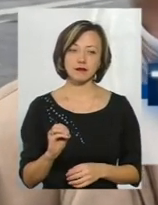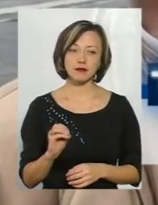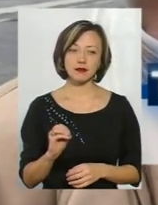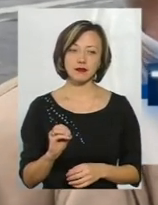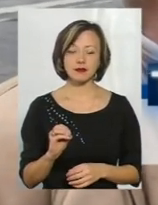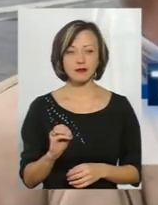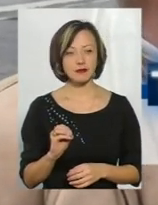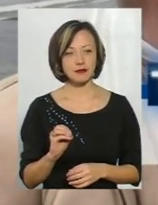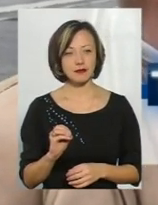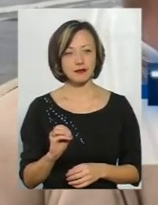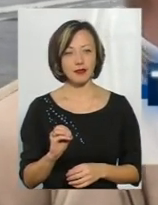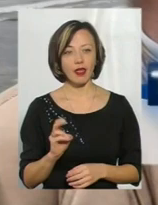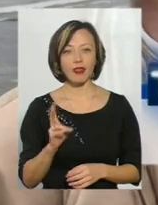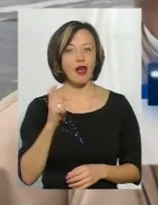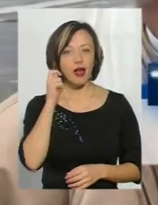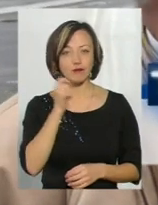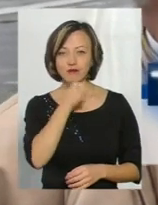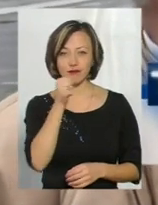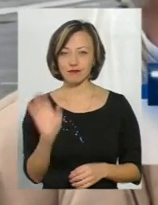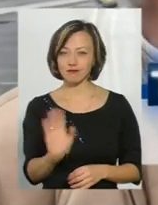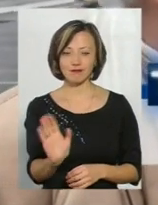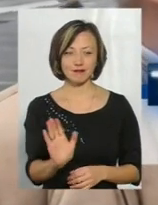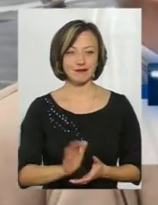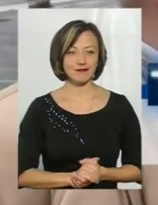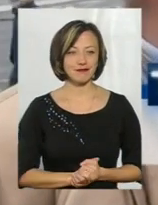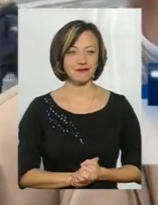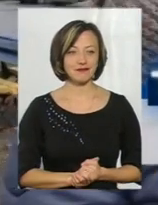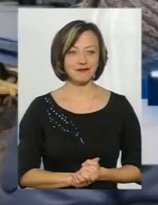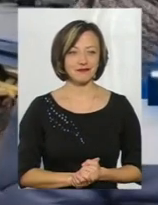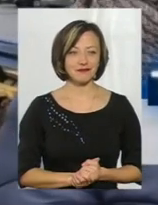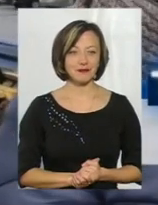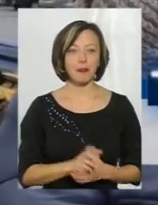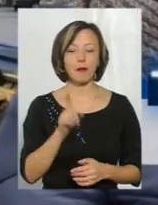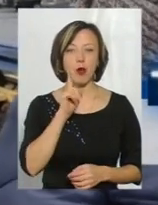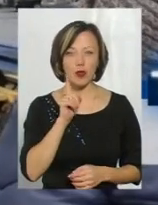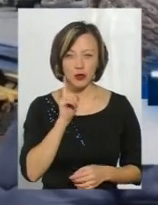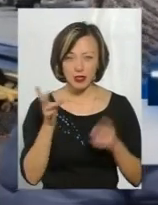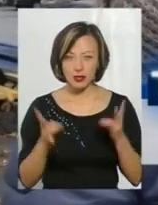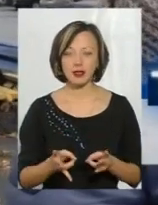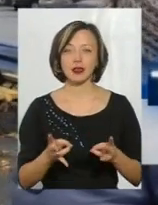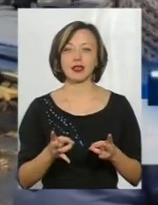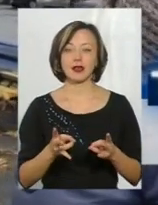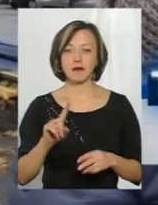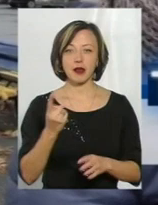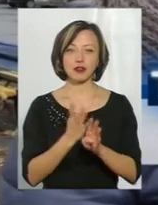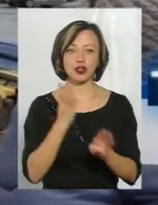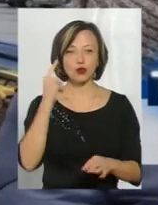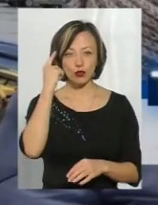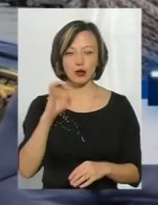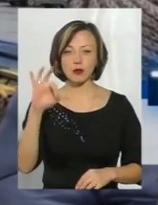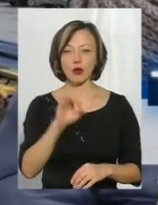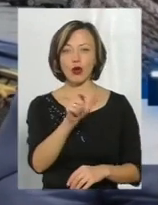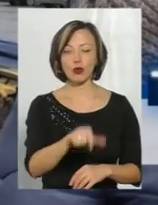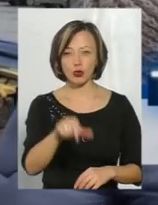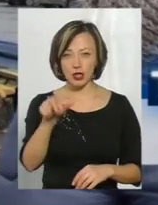не зовсім в віках, в літах, як то кажуть. Молодий. І в першу чергу думати про людей,